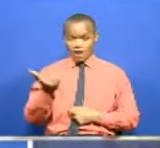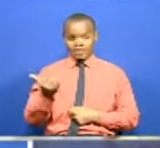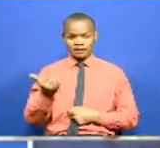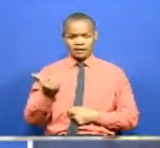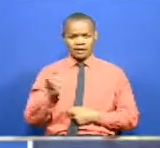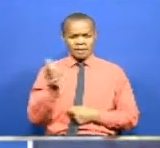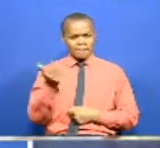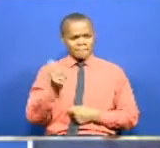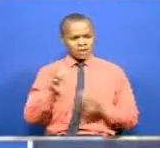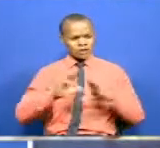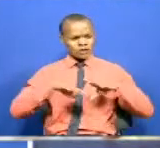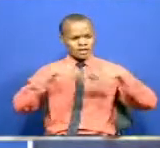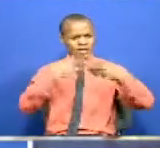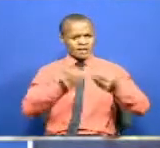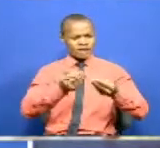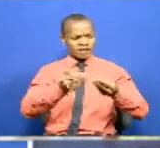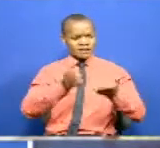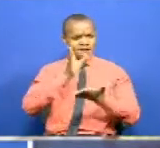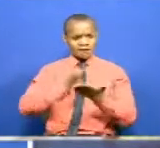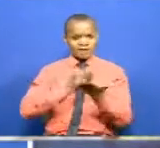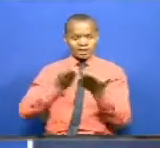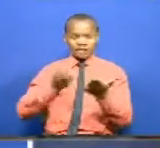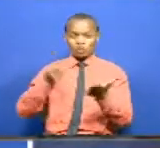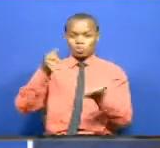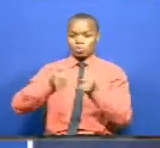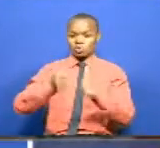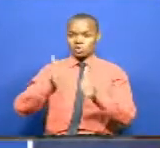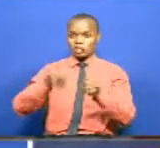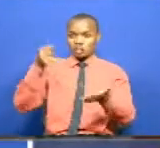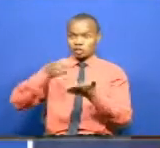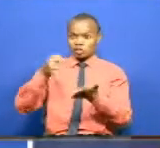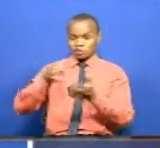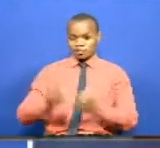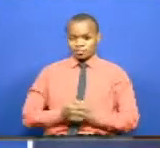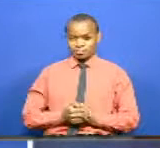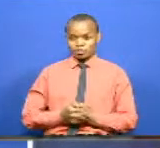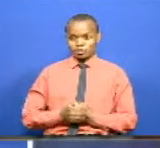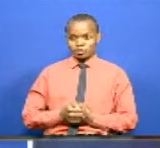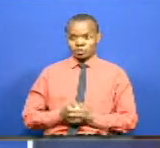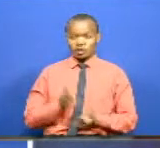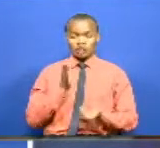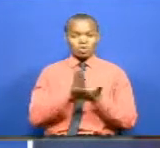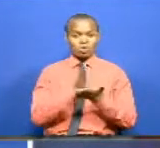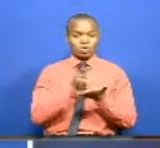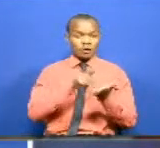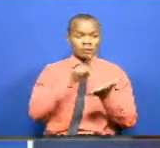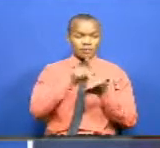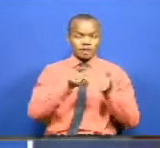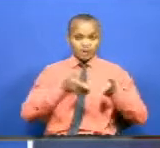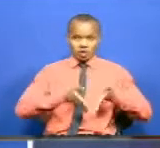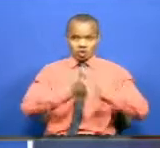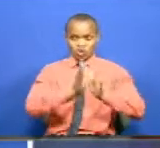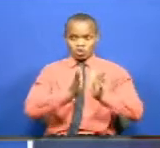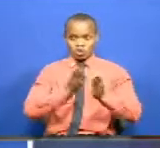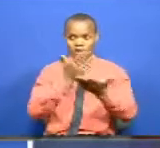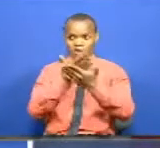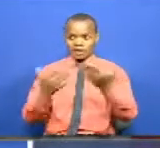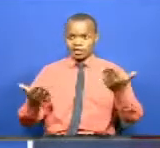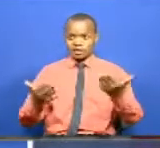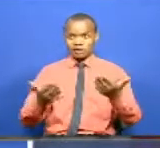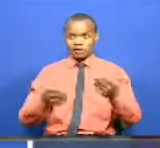of funds as provided for under the Public Finance Management Act? We purchased loads maintenance equipment